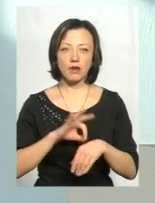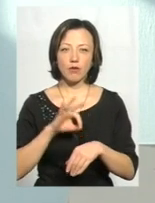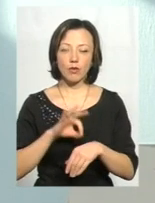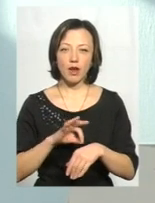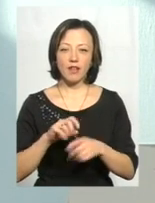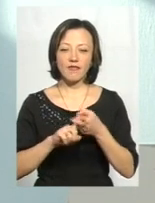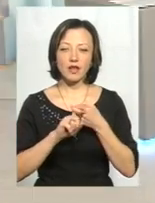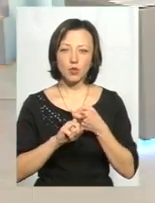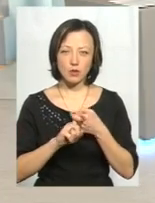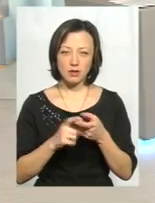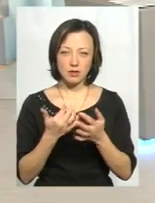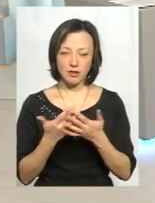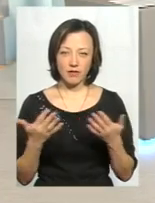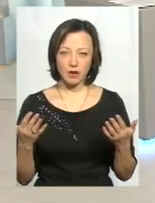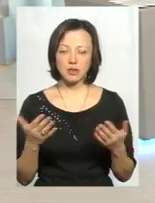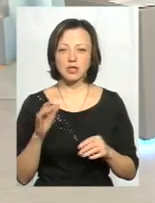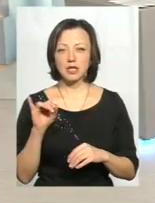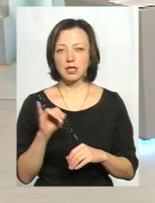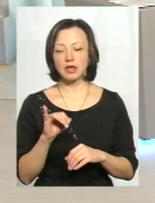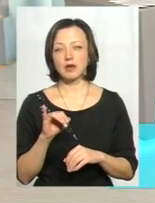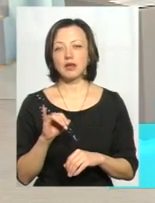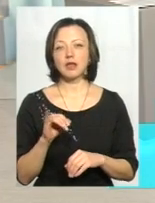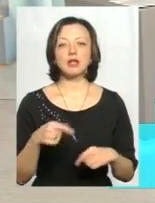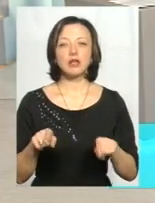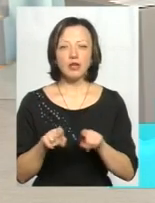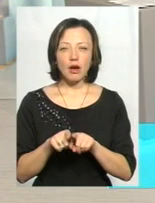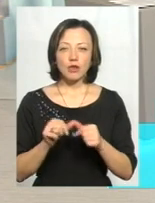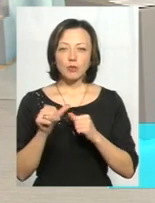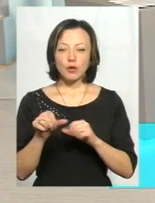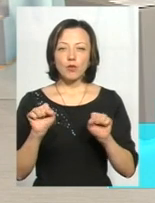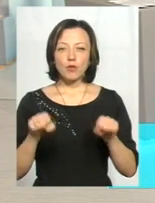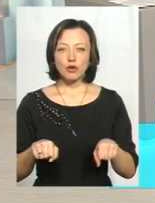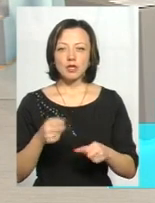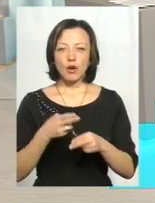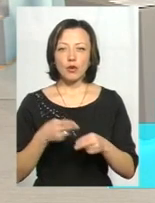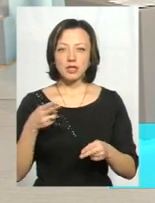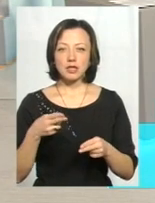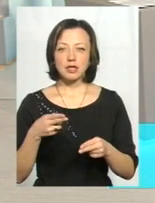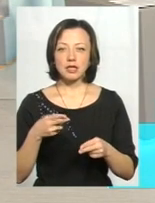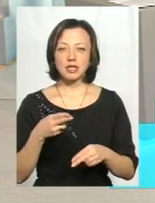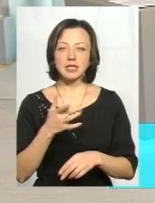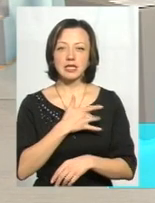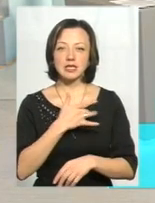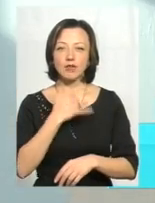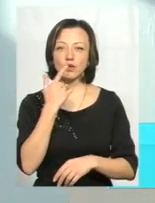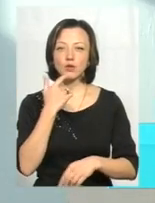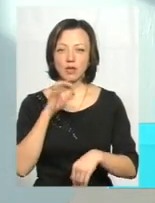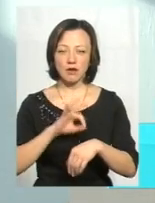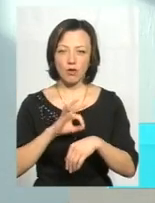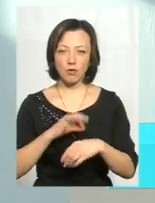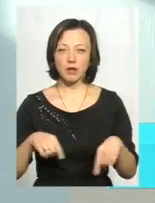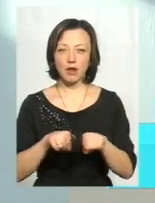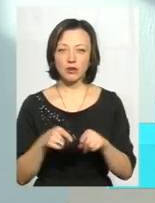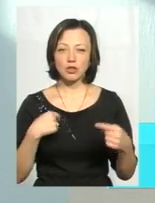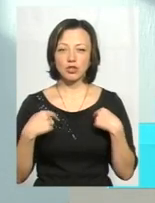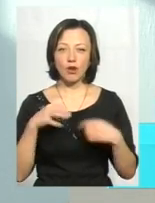захворюваність на вірусні інфекції. І також, крім того, може загостритися серцево-судинна патологія. Також